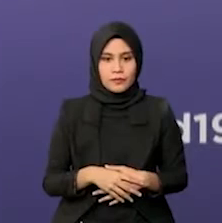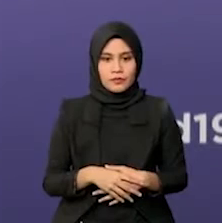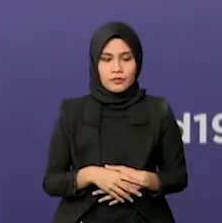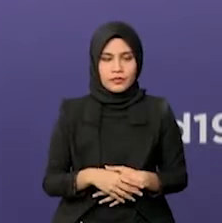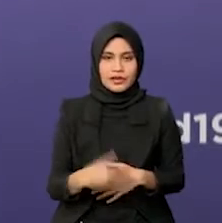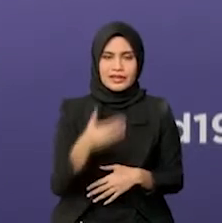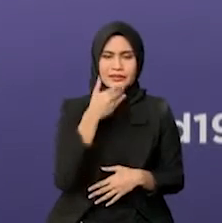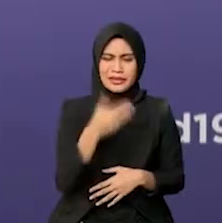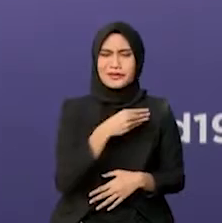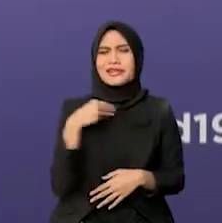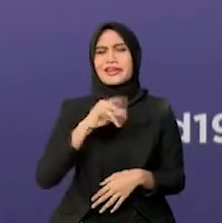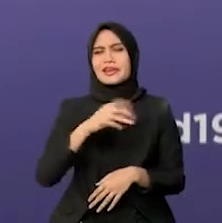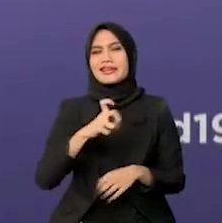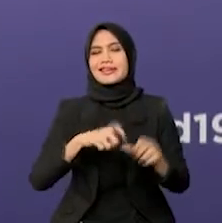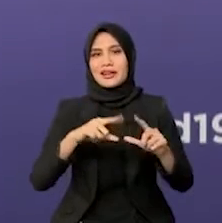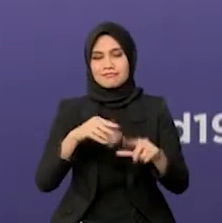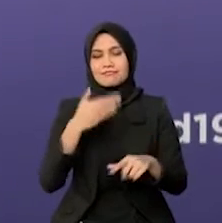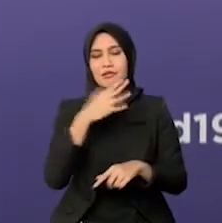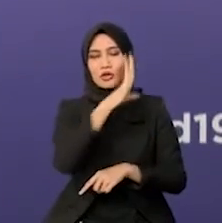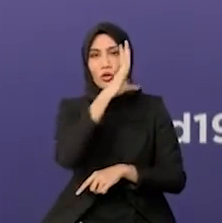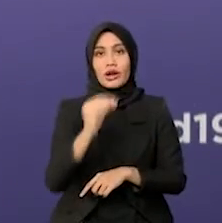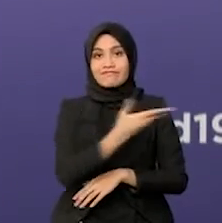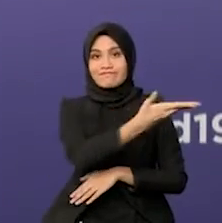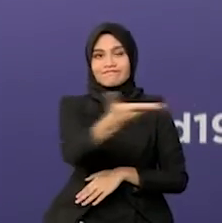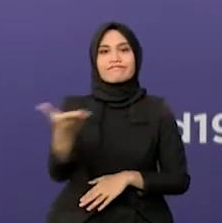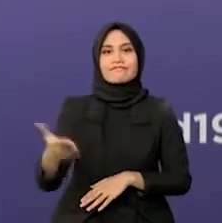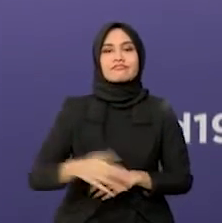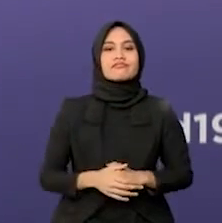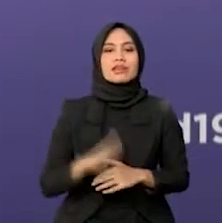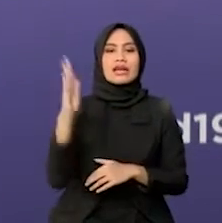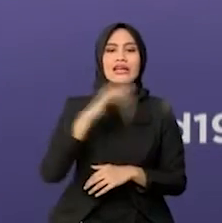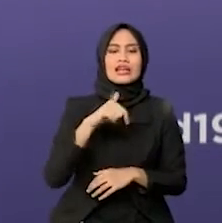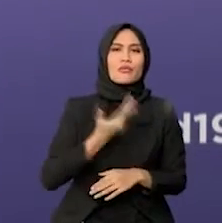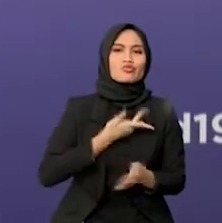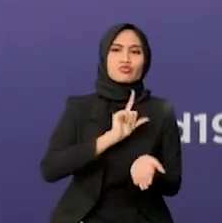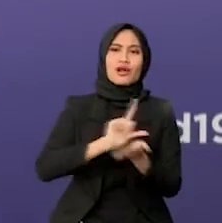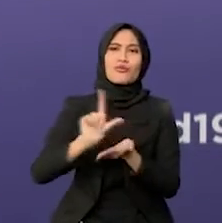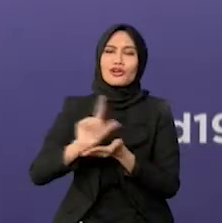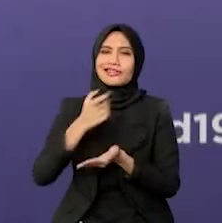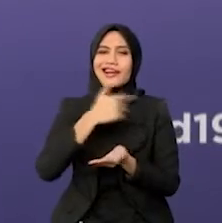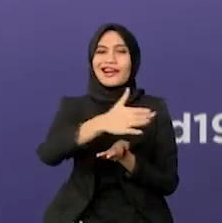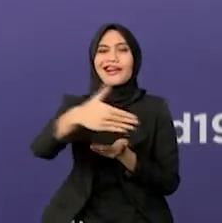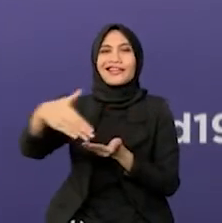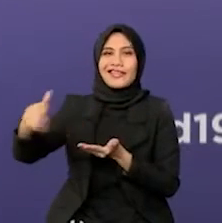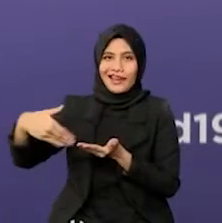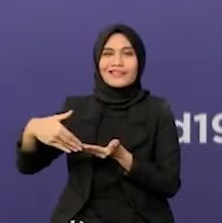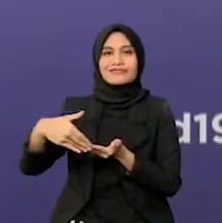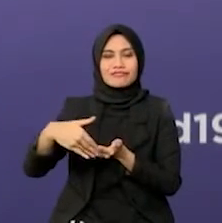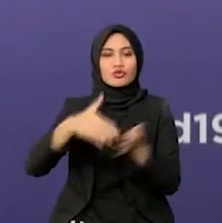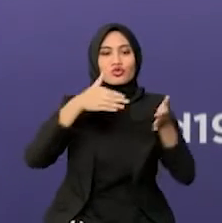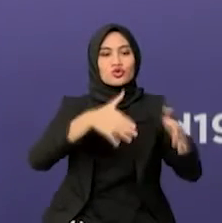terima kasih dok rasa Selamat sore sudah rasa sekalian hari ini kembali kami akan melaporkan tentang kinerja data bidang